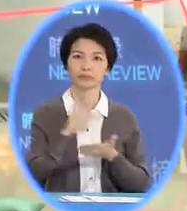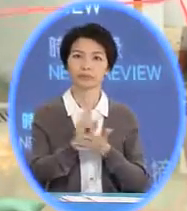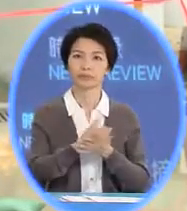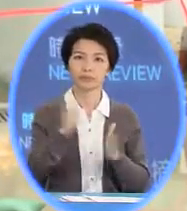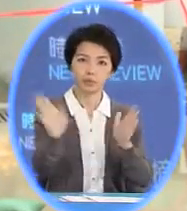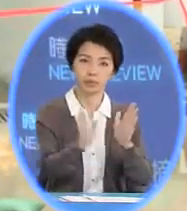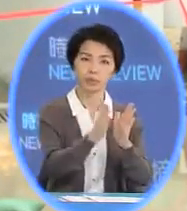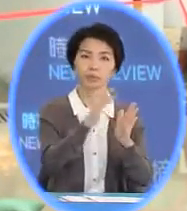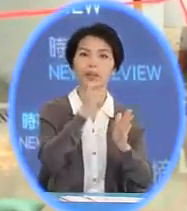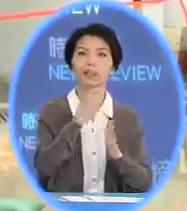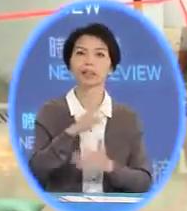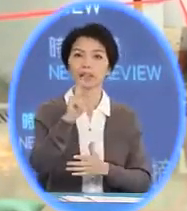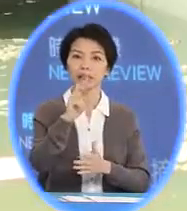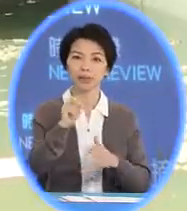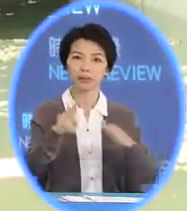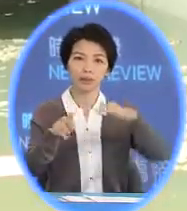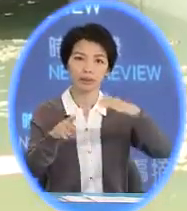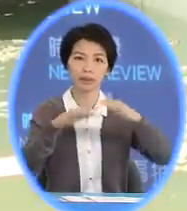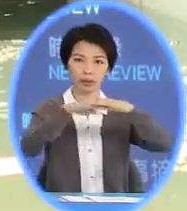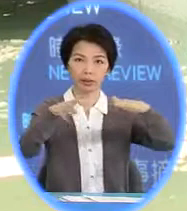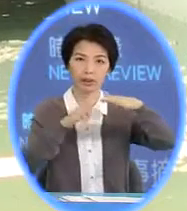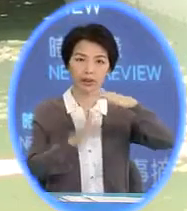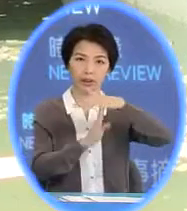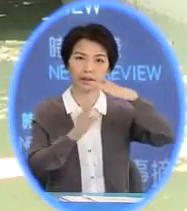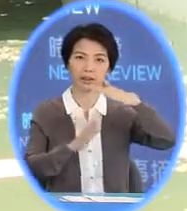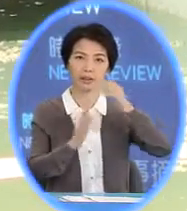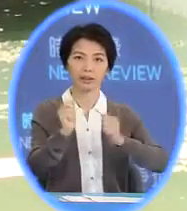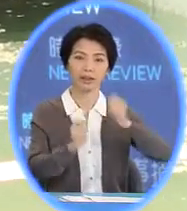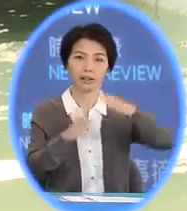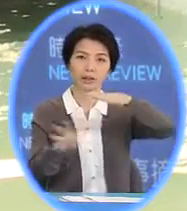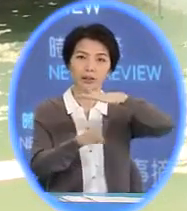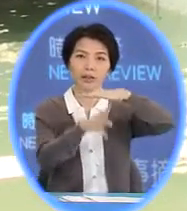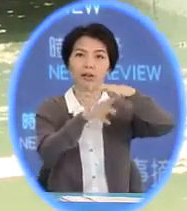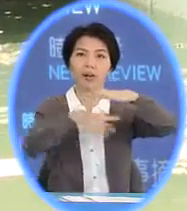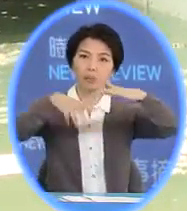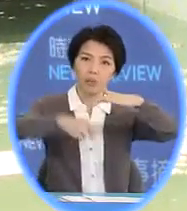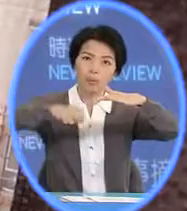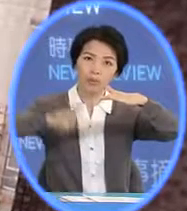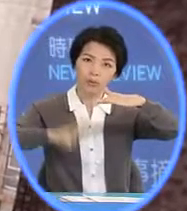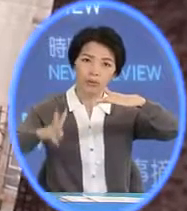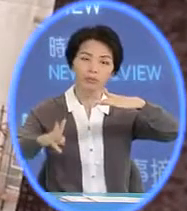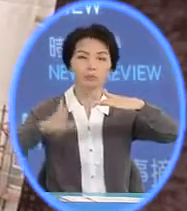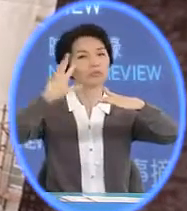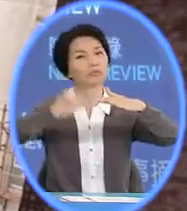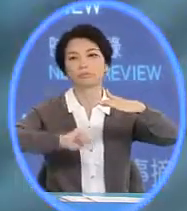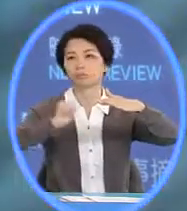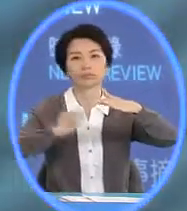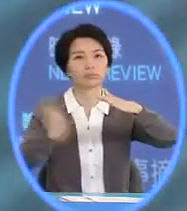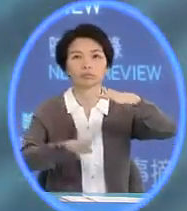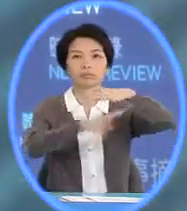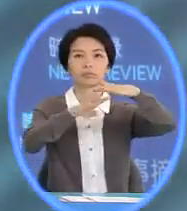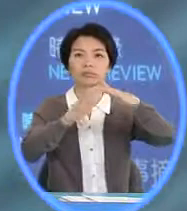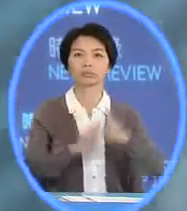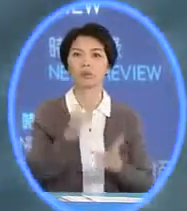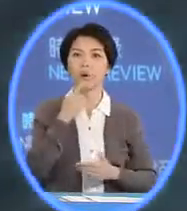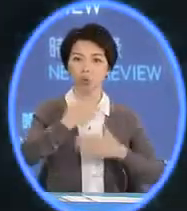间，有超过20架车没顶嘅地库停车场。呢一次虽然系加装咗水泵，但系都系冇用。至于红磡